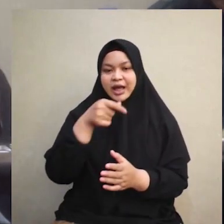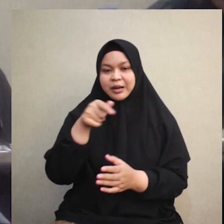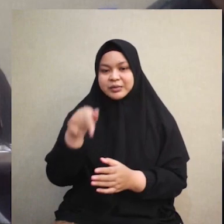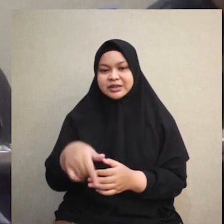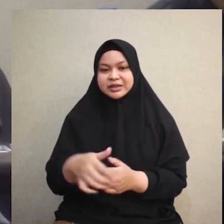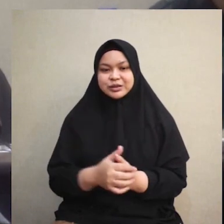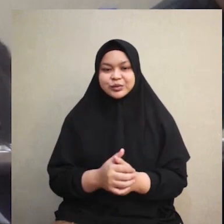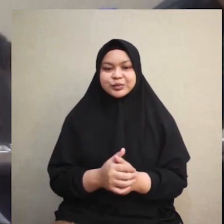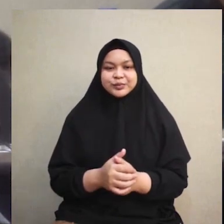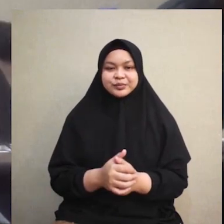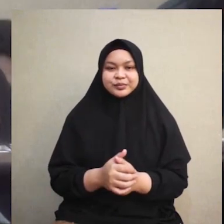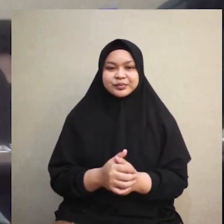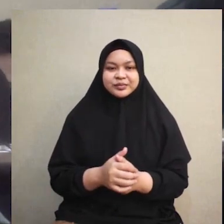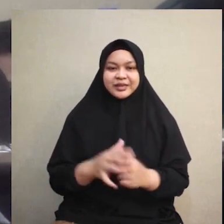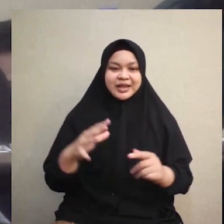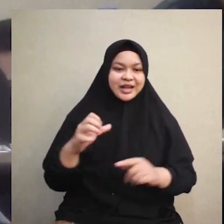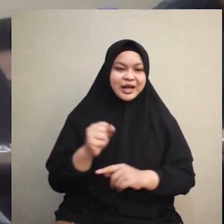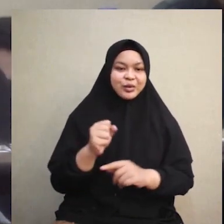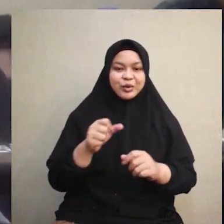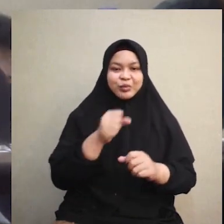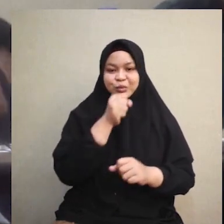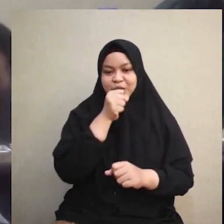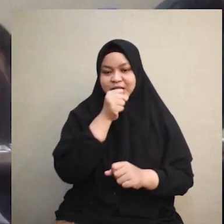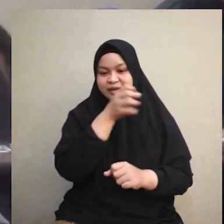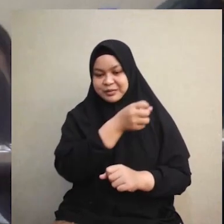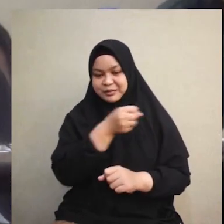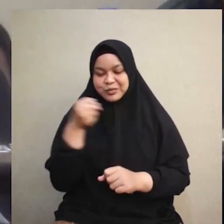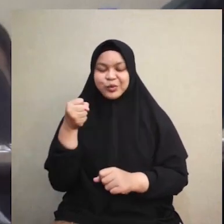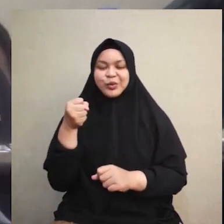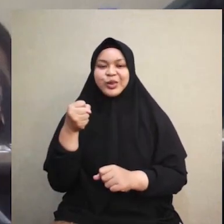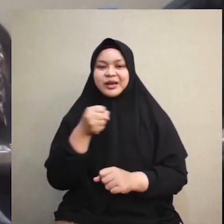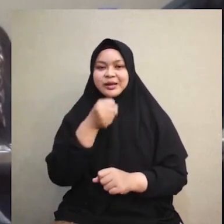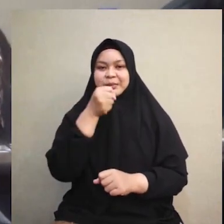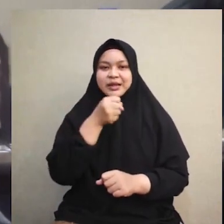situ dan merebut mic lain